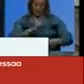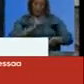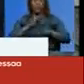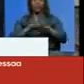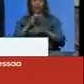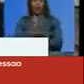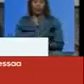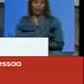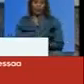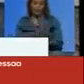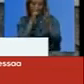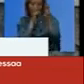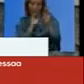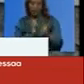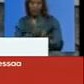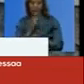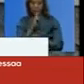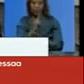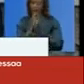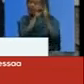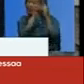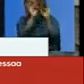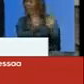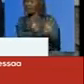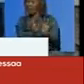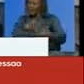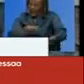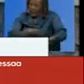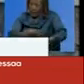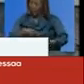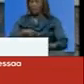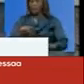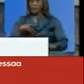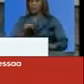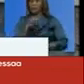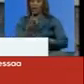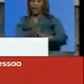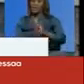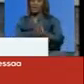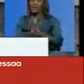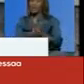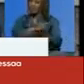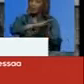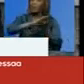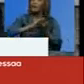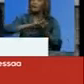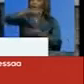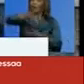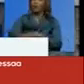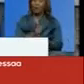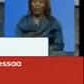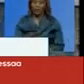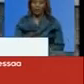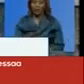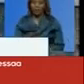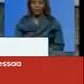ነው አመለካከታችንን ከጥላቻ ከቂም በቀል ስሜትና ከዘረኝነት ማጽዳት ይገባናል